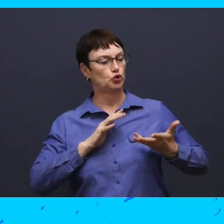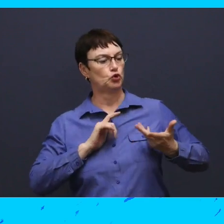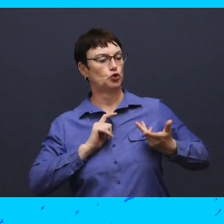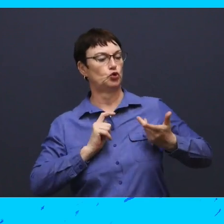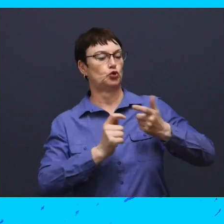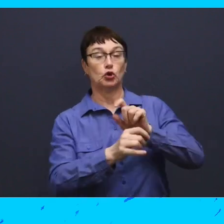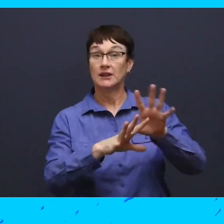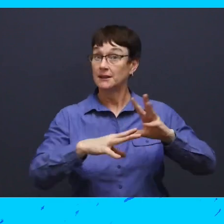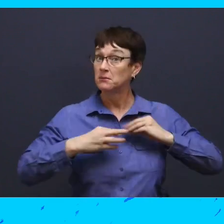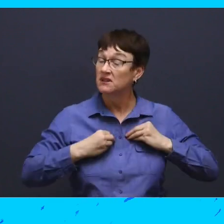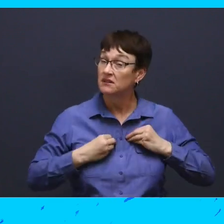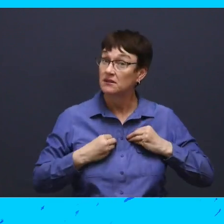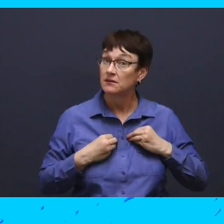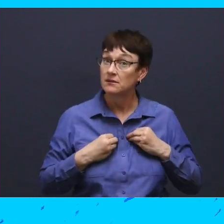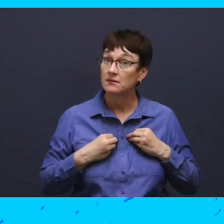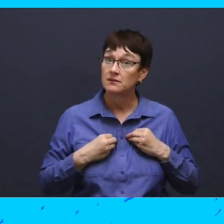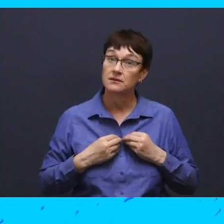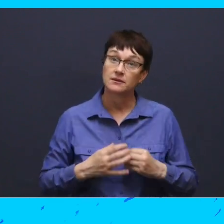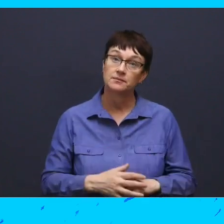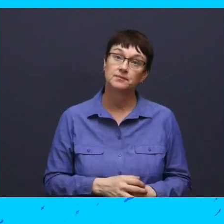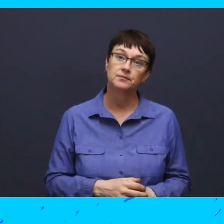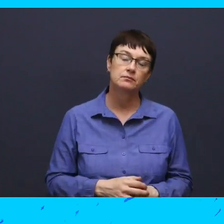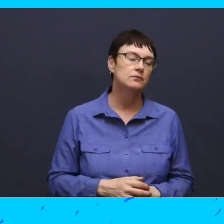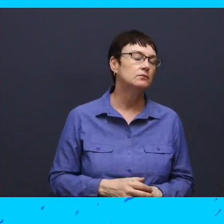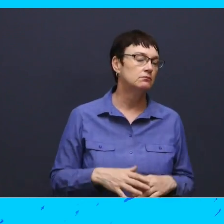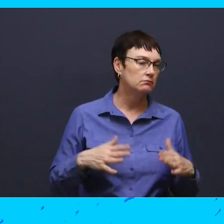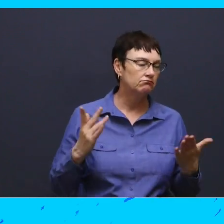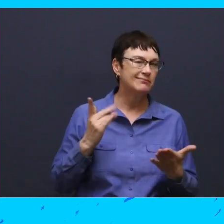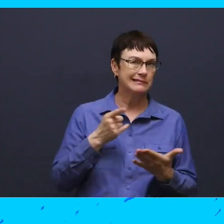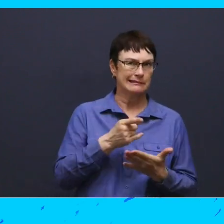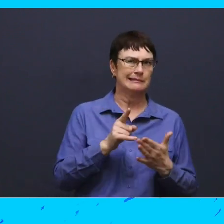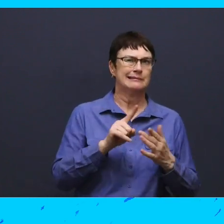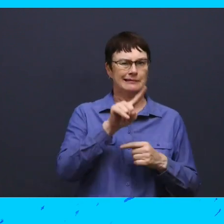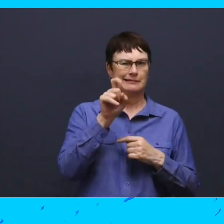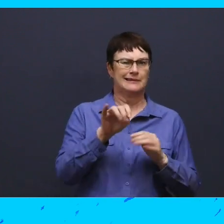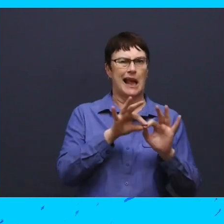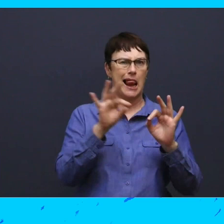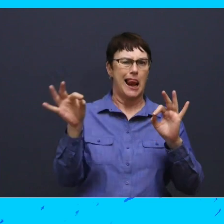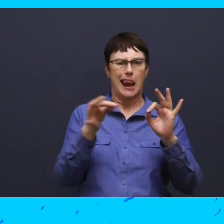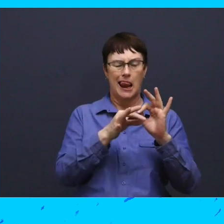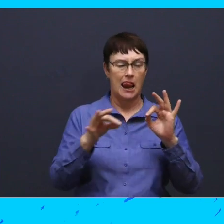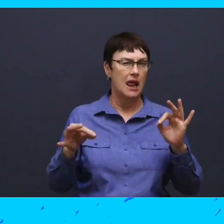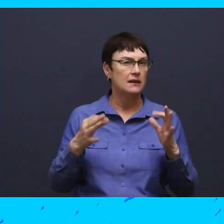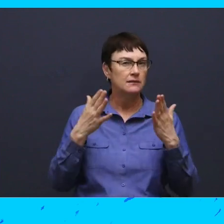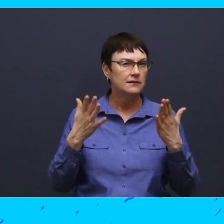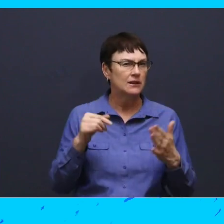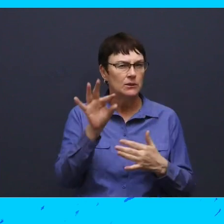termes des dialogues avec les législateurs.